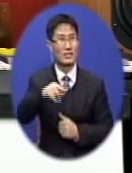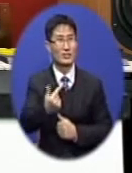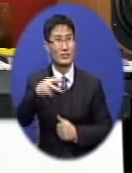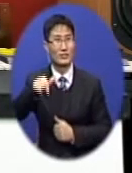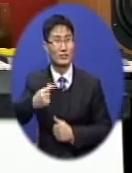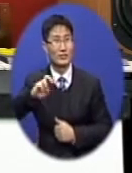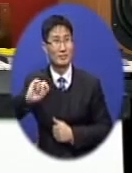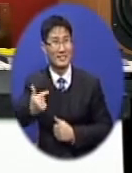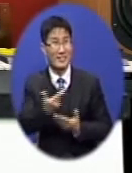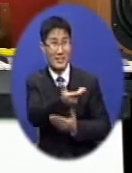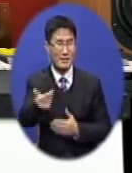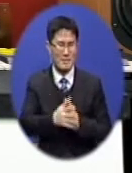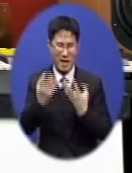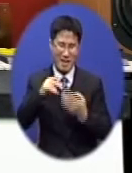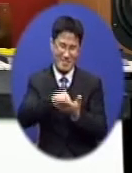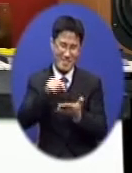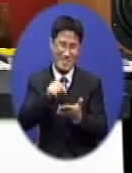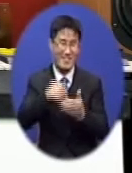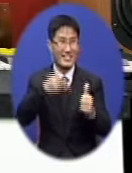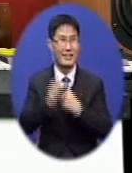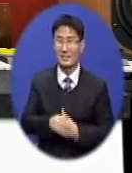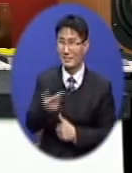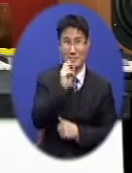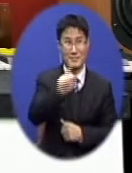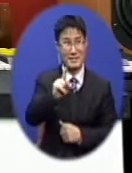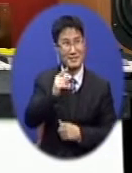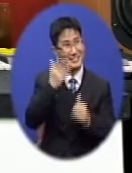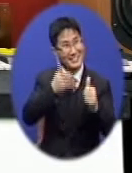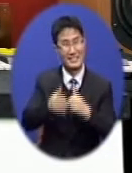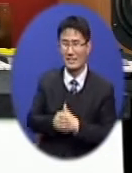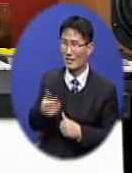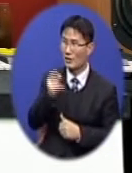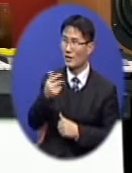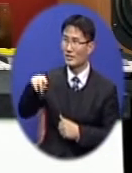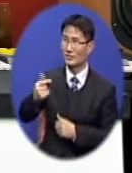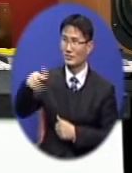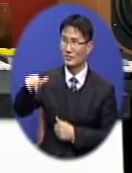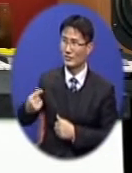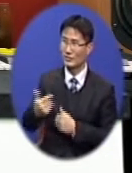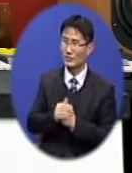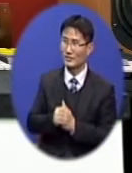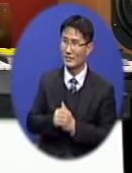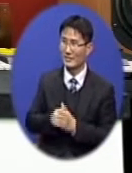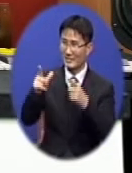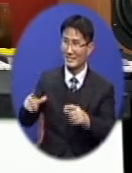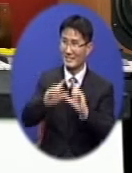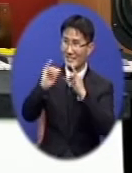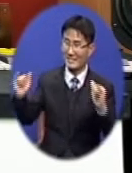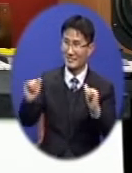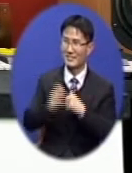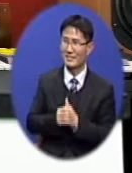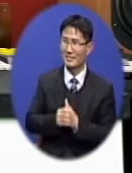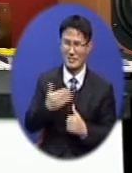군민 여러분 많이 좀 눌러주세요. 한 말씀 하세요. 시작. 화순 군 민민 여러분